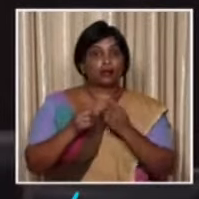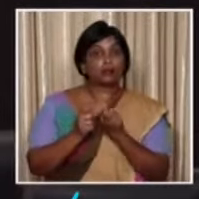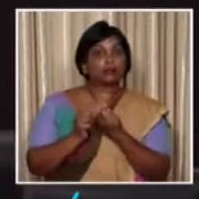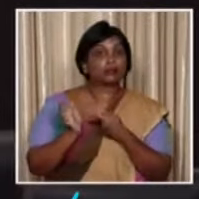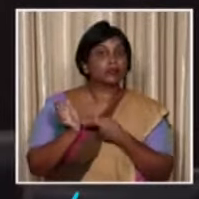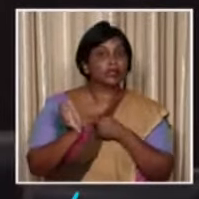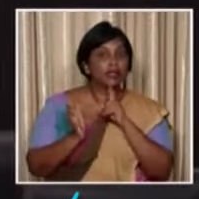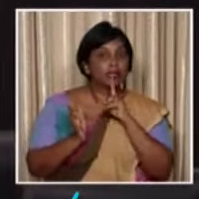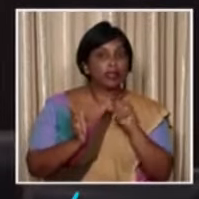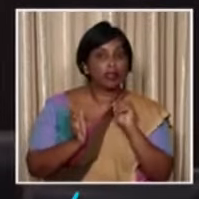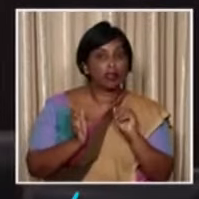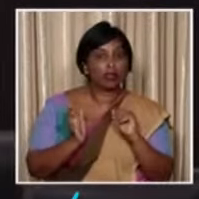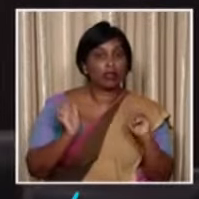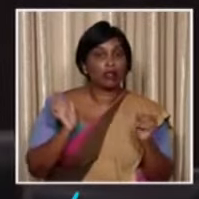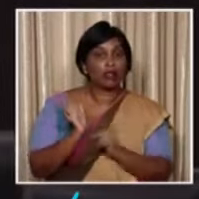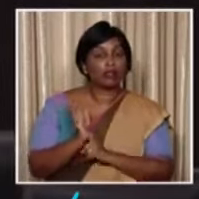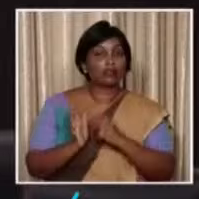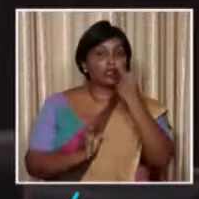කීයද දන්නවද?